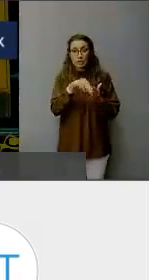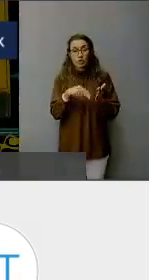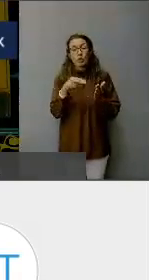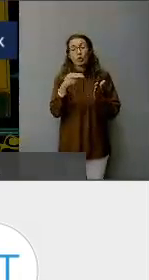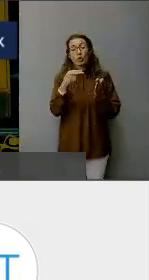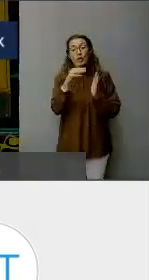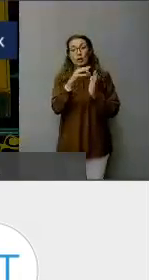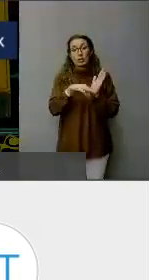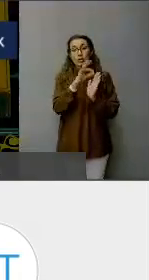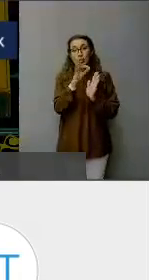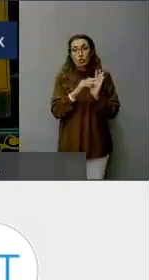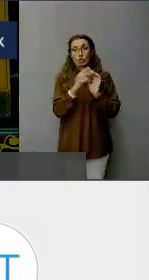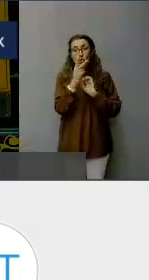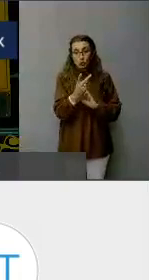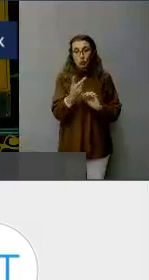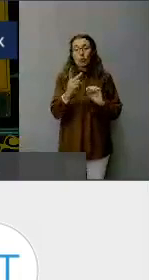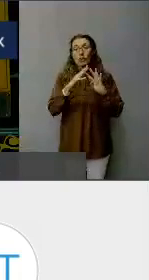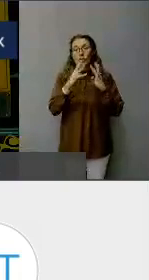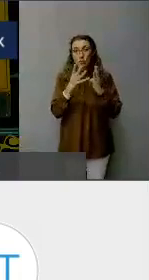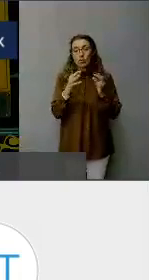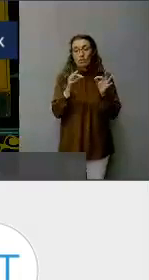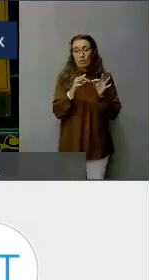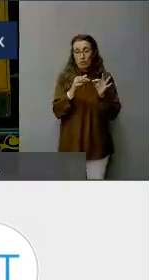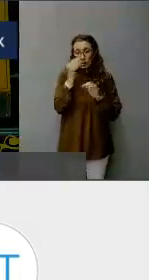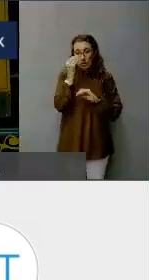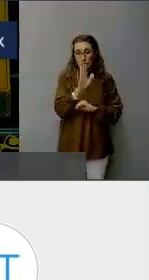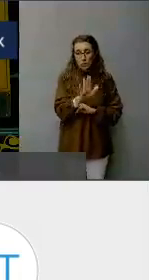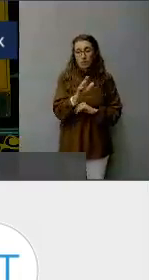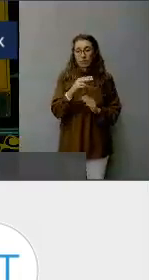parere favorevole della giunta si vuota